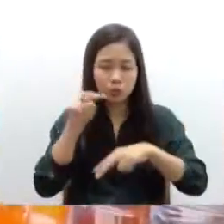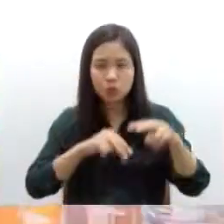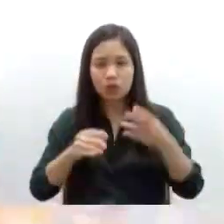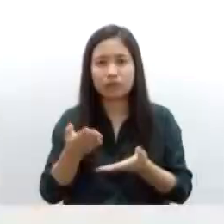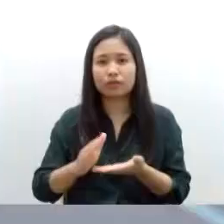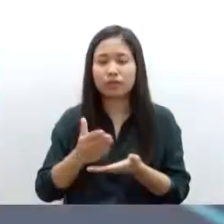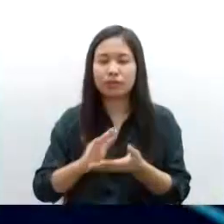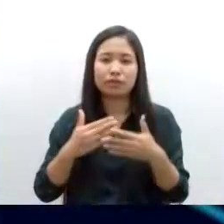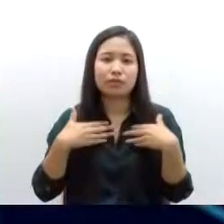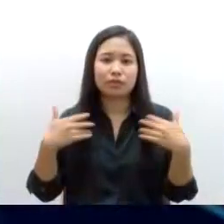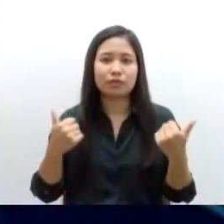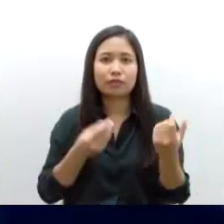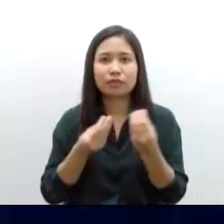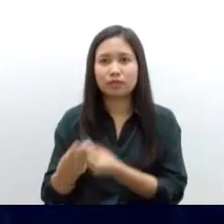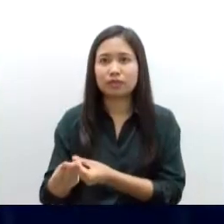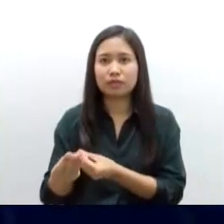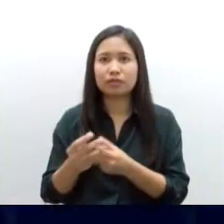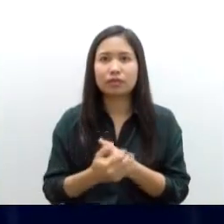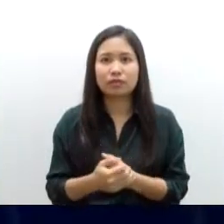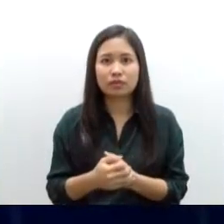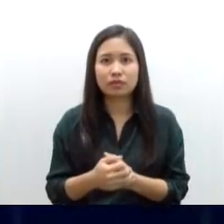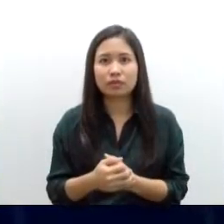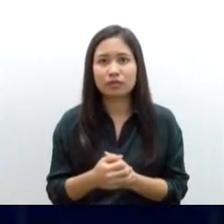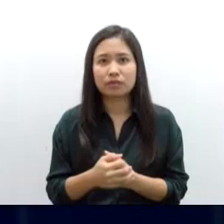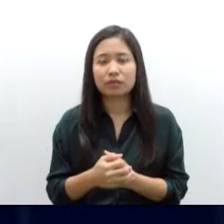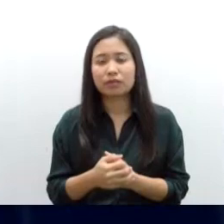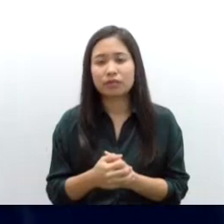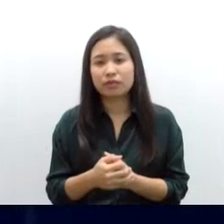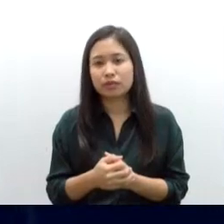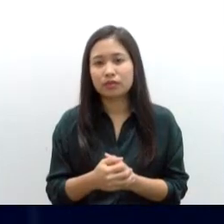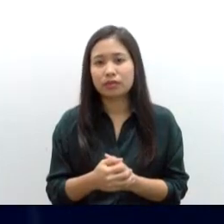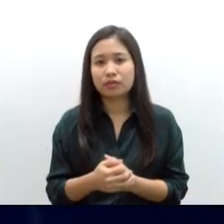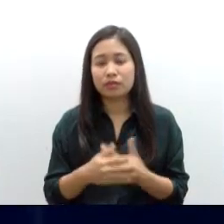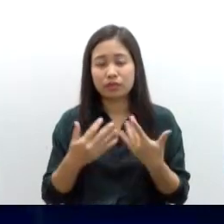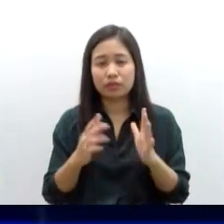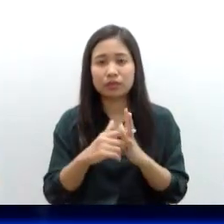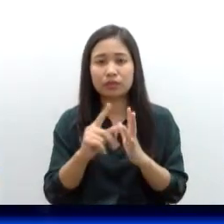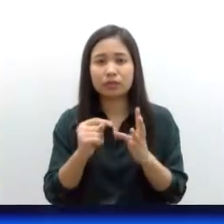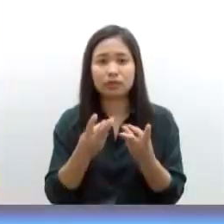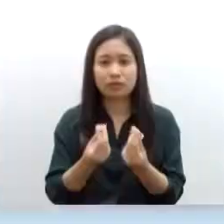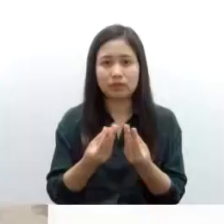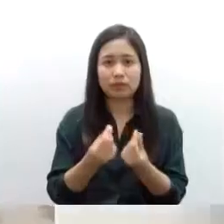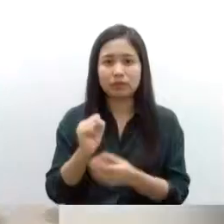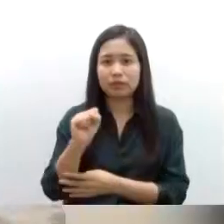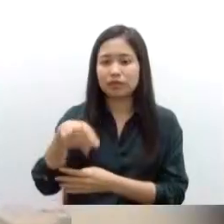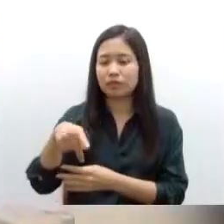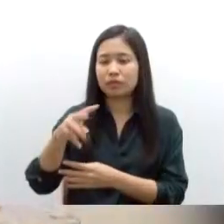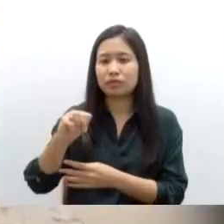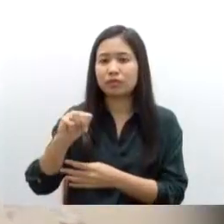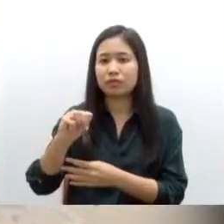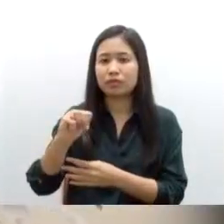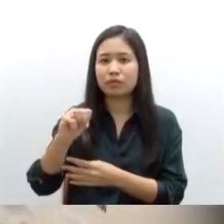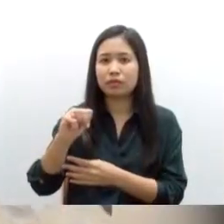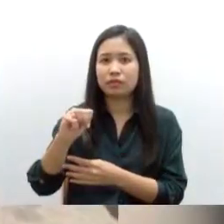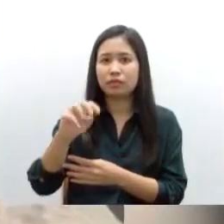ความสุขซึ่งกันและกันเพราะนั้นคนที่รับก็ขอให้รับอย่างมีความสุขอีกหนึ่งเขตพื้นที่ครับเป็นสำนักงานเขตพื้นที่การศึกษามัธยมศึกษา